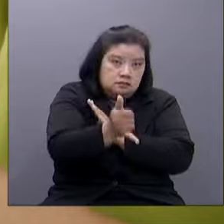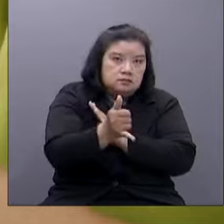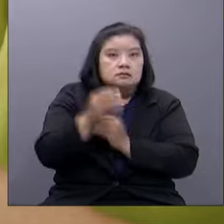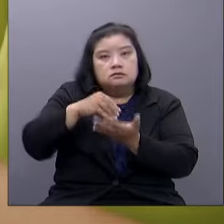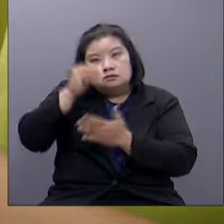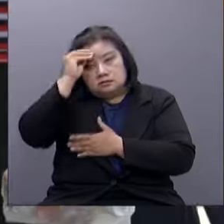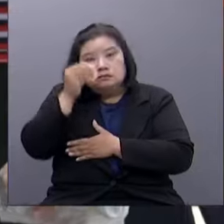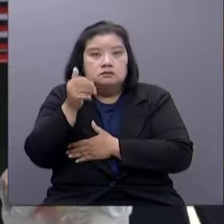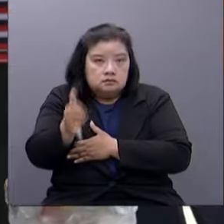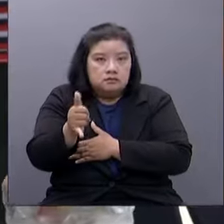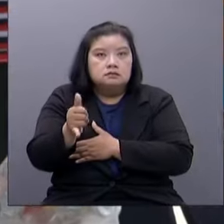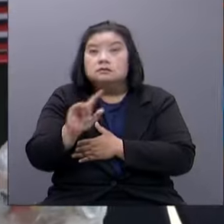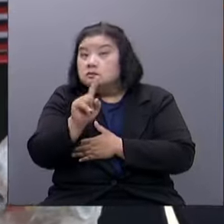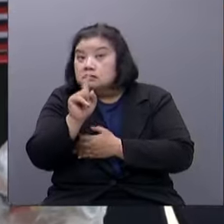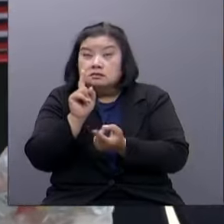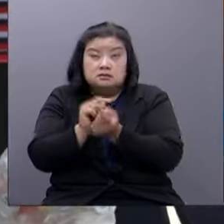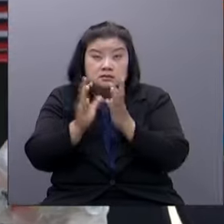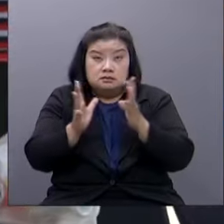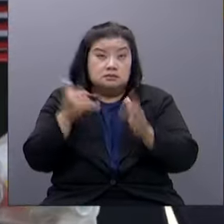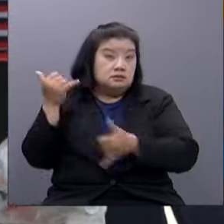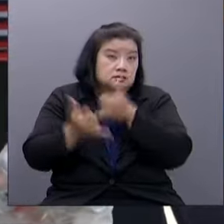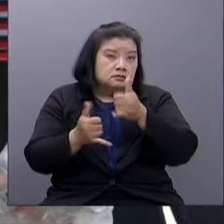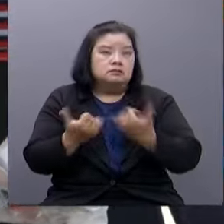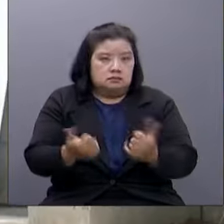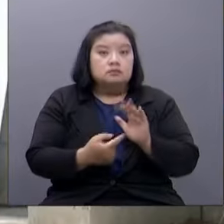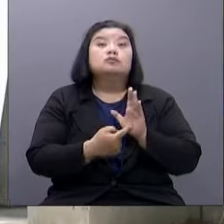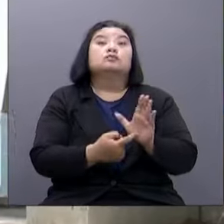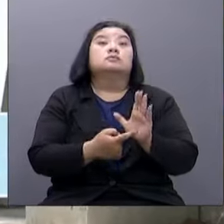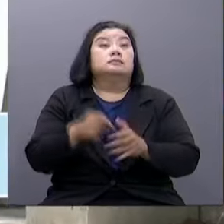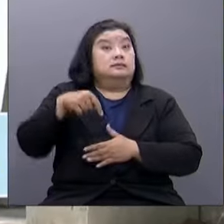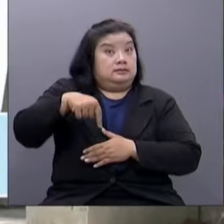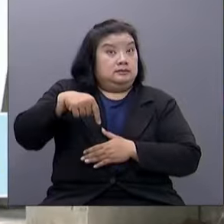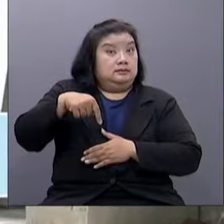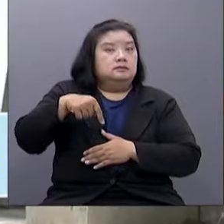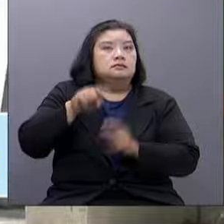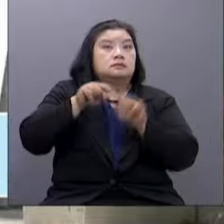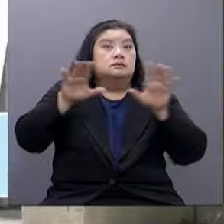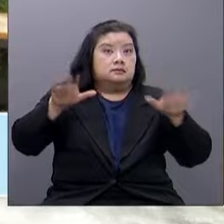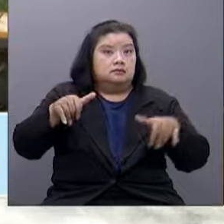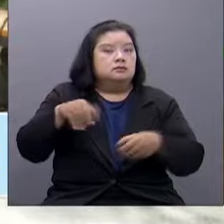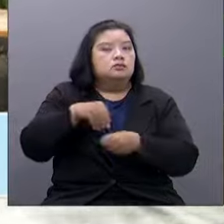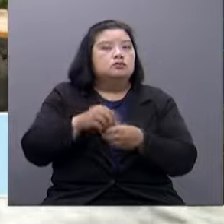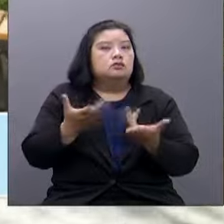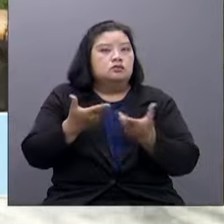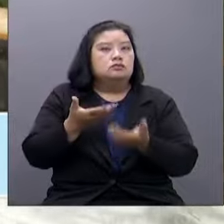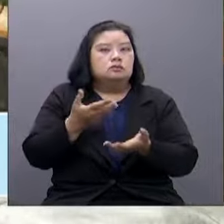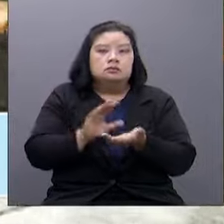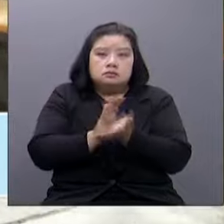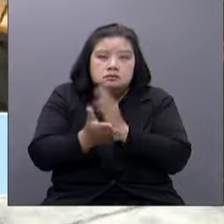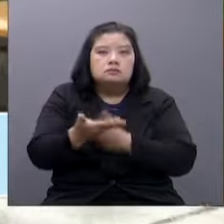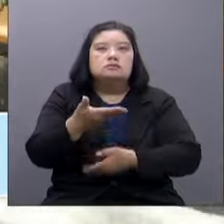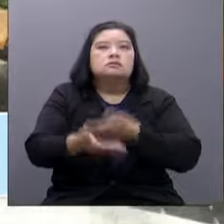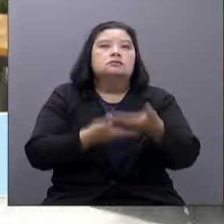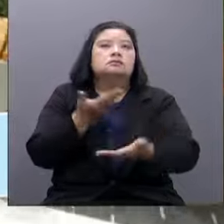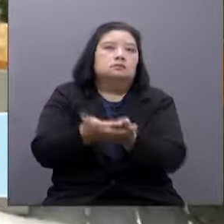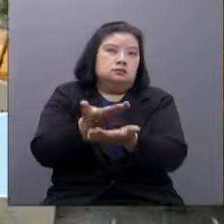และจุดรวมพลต่างๆอย่างวันนี้ธนาคารขยะตั้งอยู่ที่เทศบาลเลยค่ะสำหรับกระบวนการ